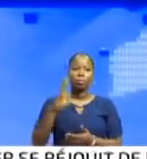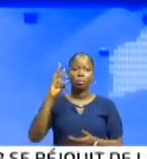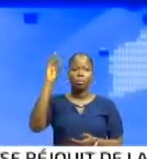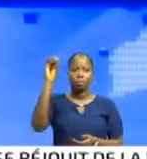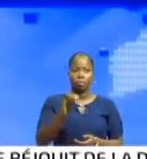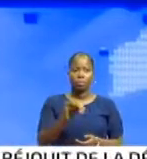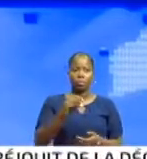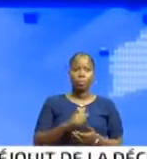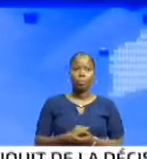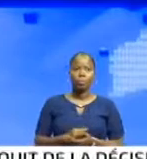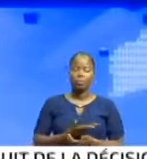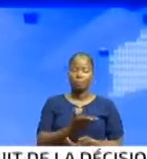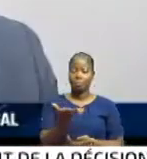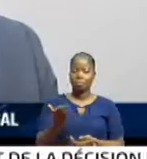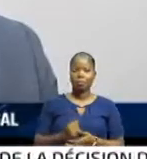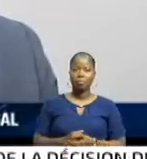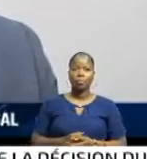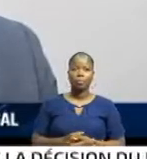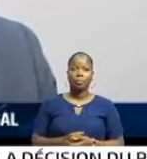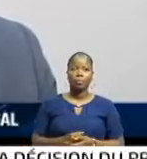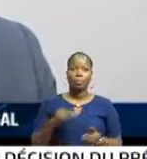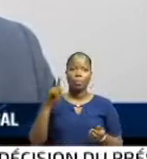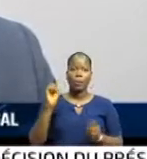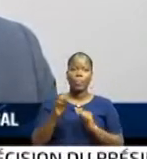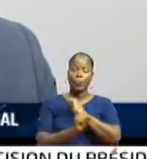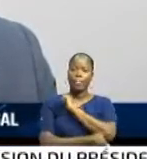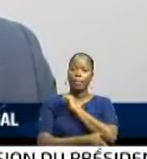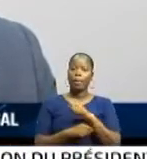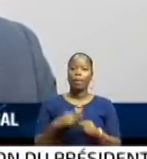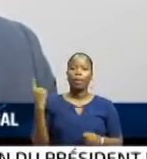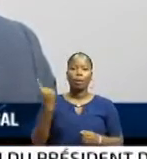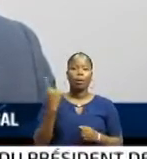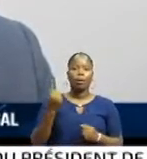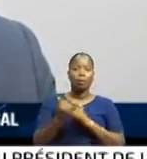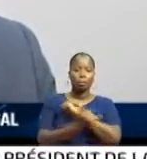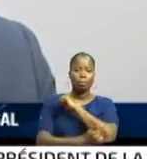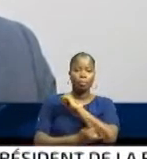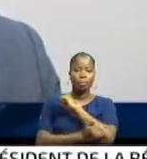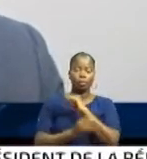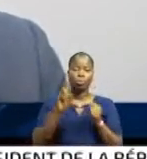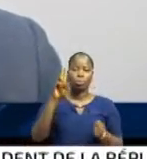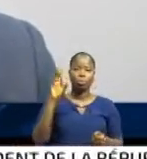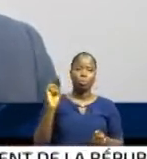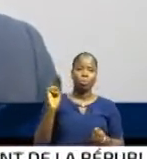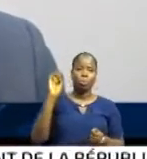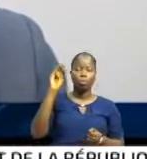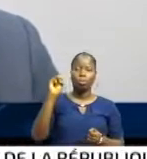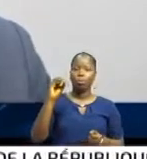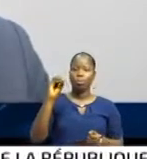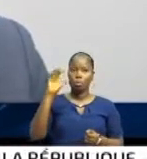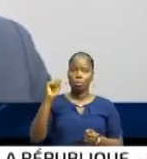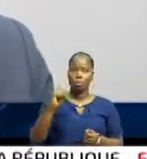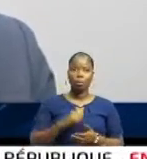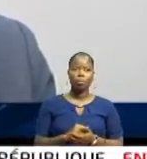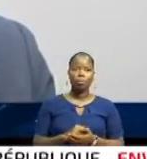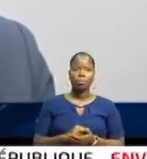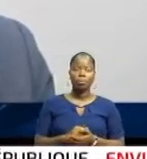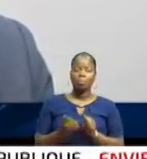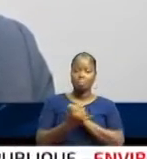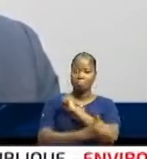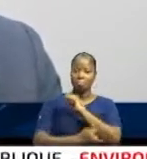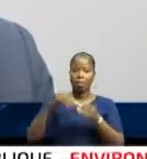voici peu sénégal est le seul pays de l'uemoa et permis un petit peu le temps de pays en afrique